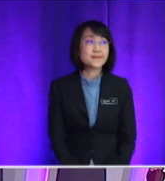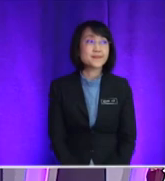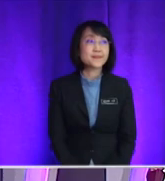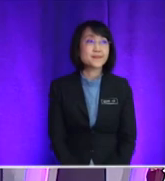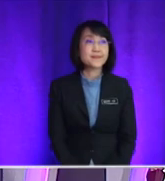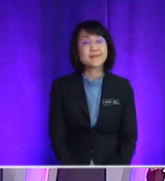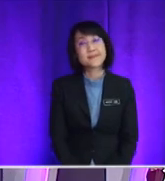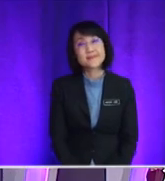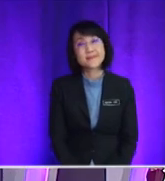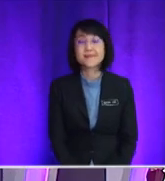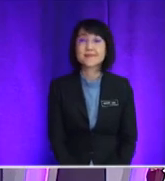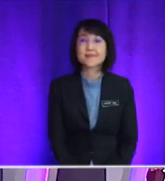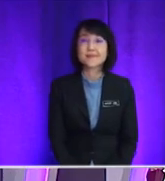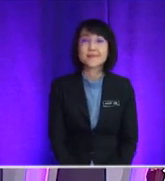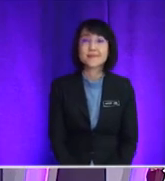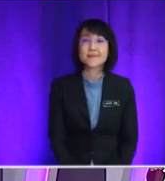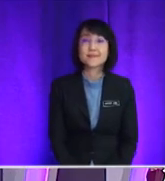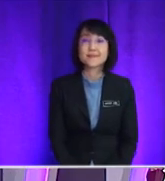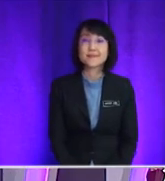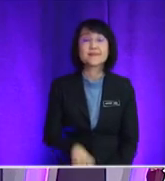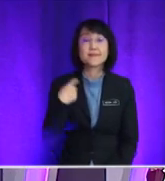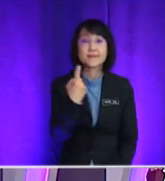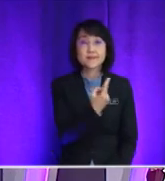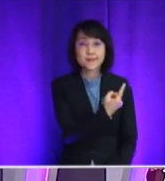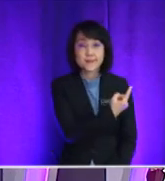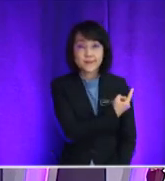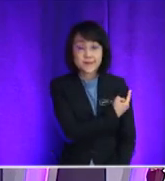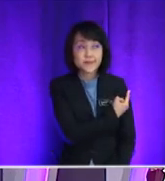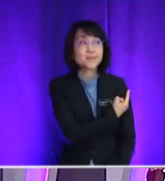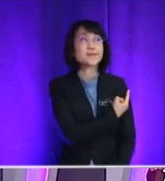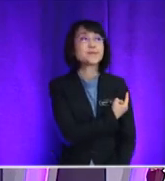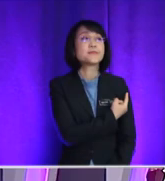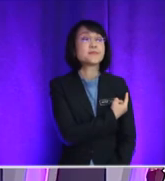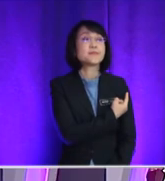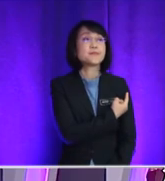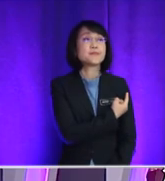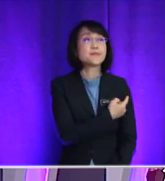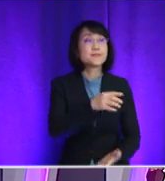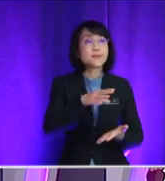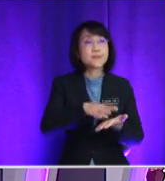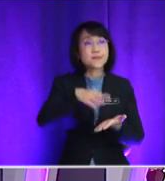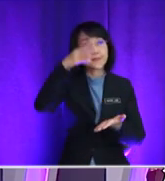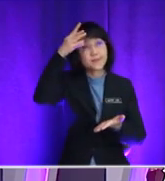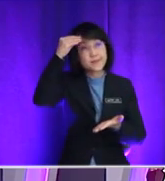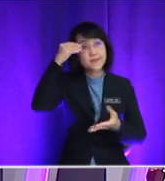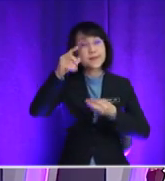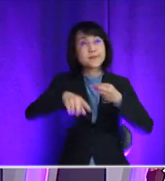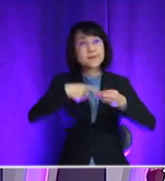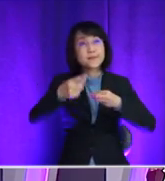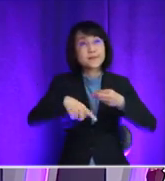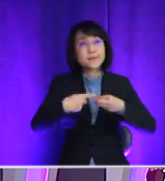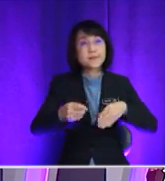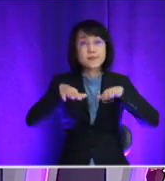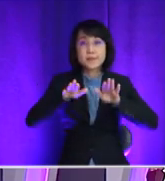Oke kita akan masuk kepada pembelajaran yang seterusnya yaitu missing jahe penggunaan